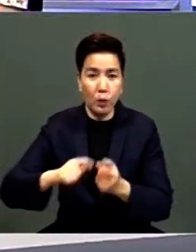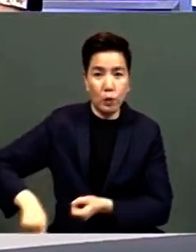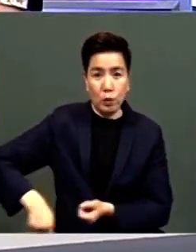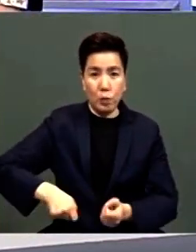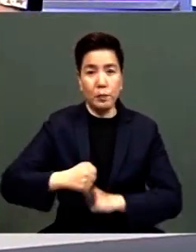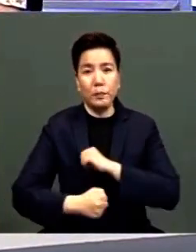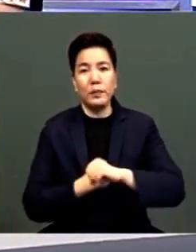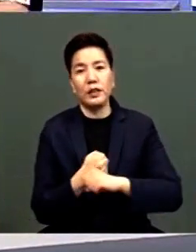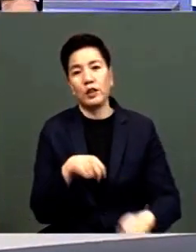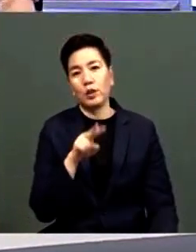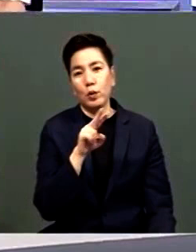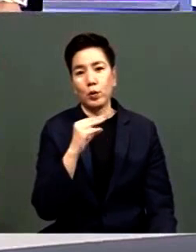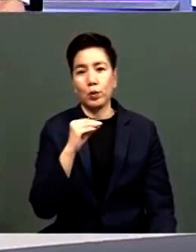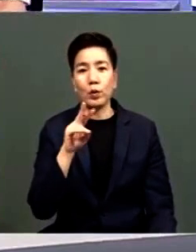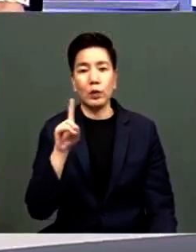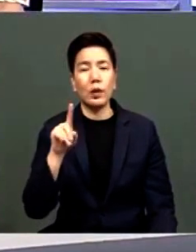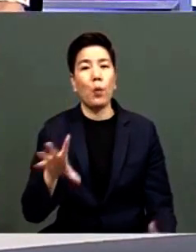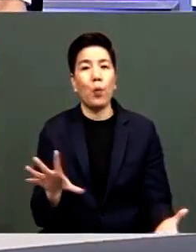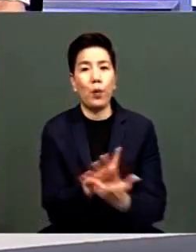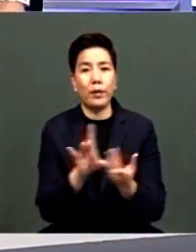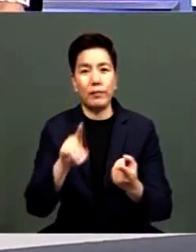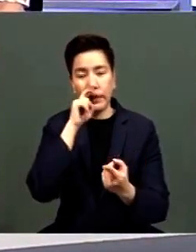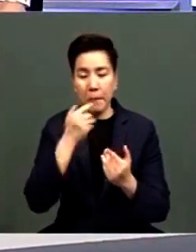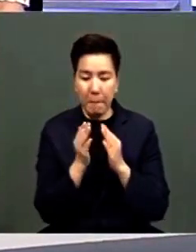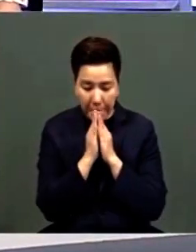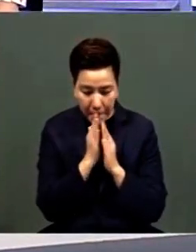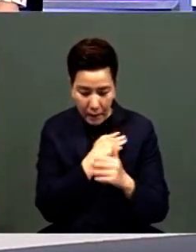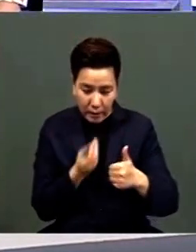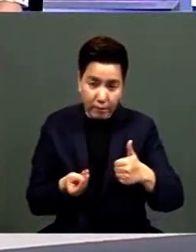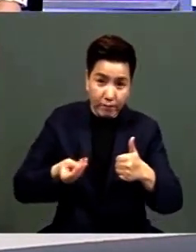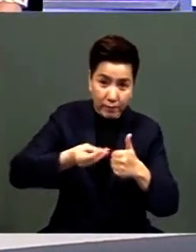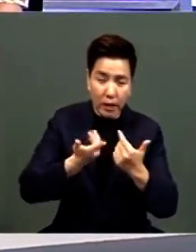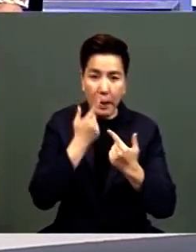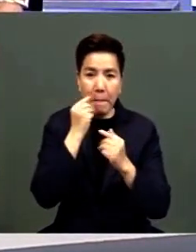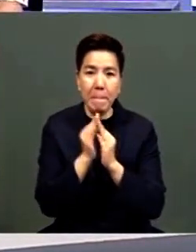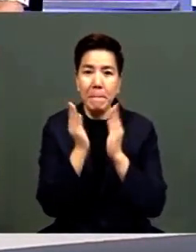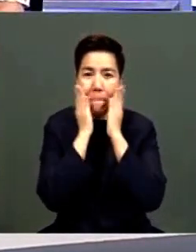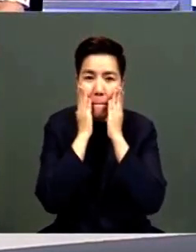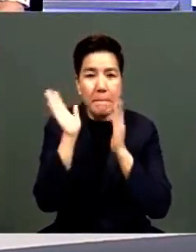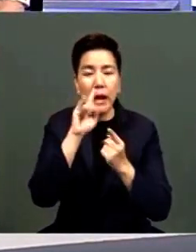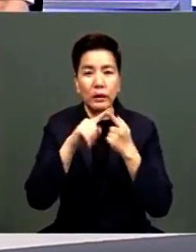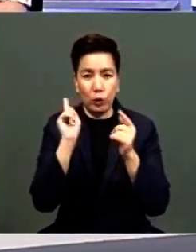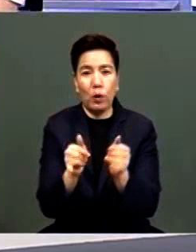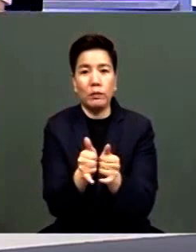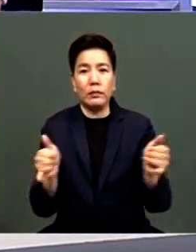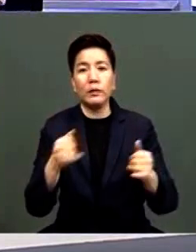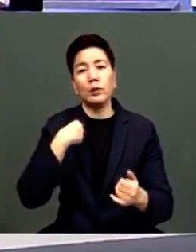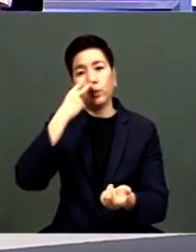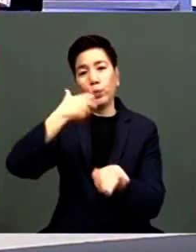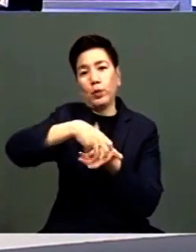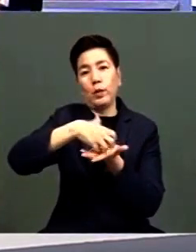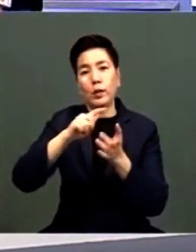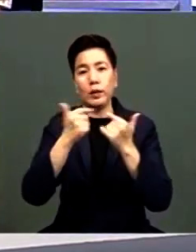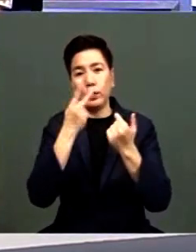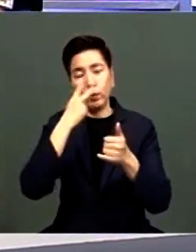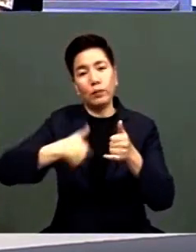านต์2021ตามแบบวิถีไทยทรงน้ำพระงดสาดน้ำไม่ประแป้งเว้นระยะห่างจะเป็นอย่างไรเดี๋ยวพาคุณผู้ชมไป